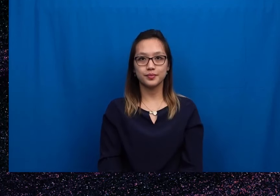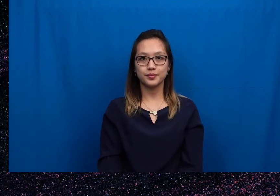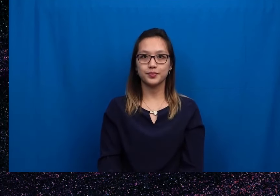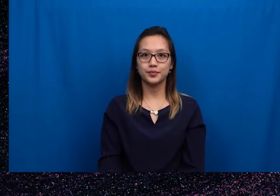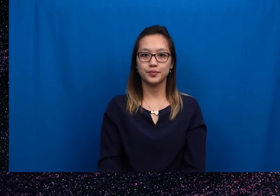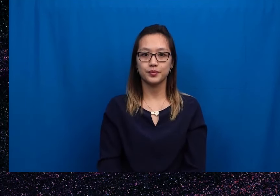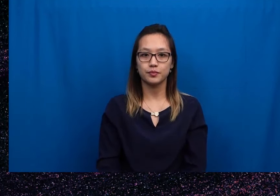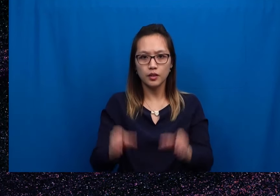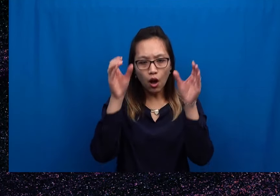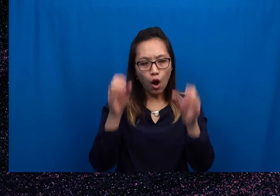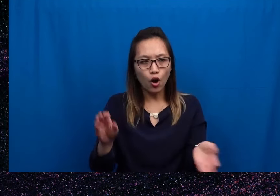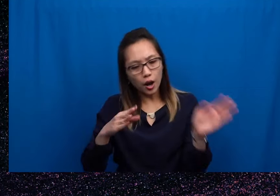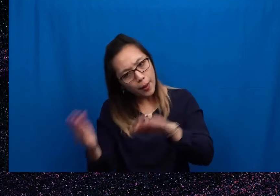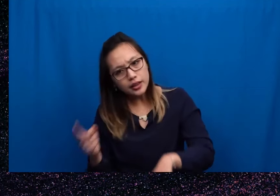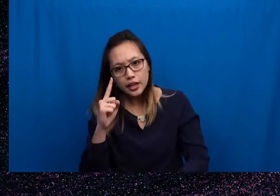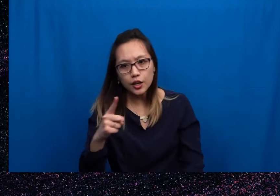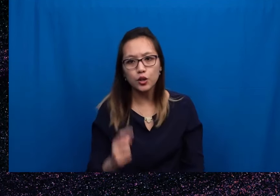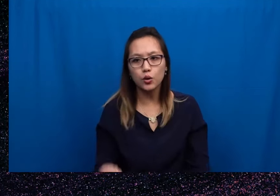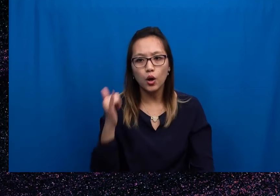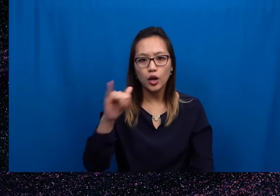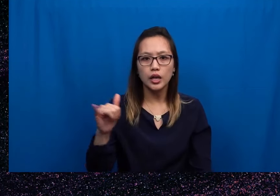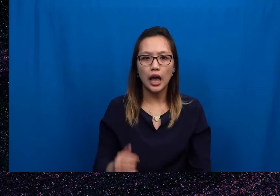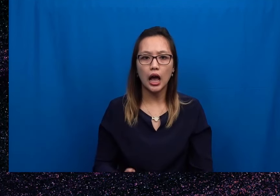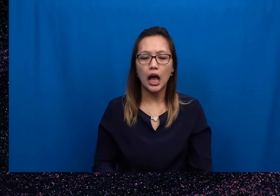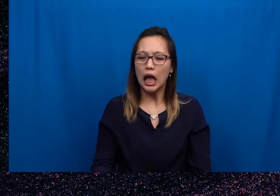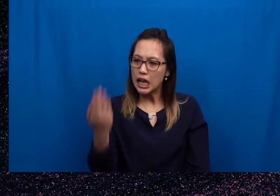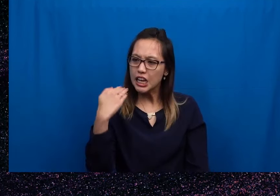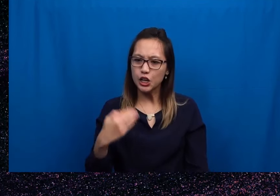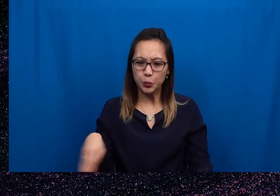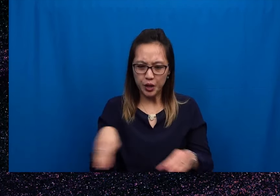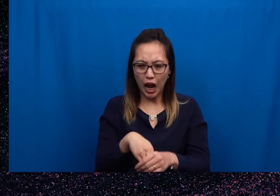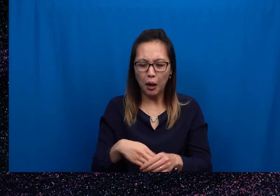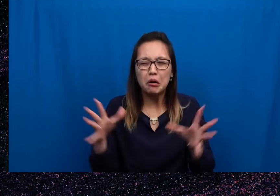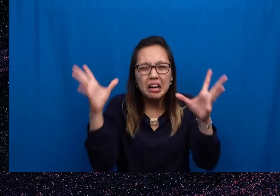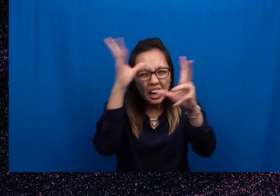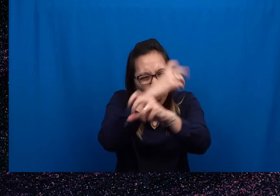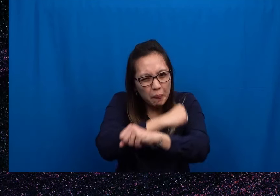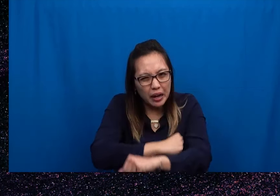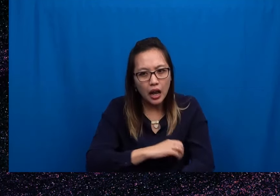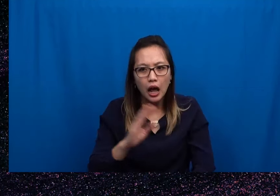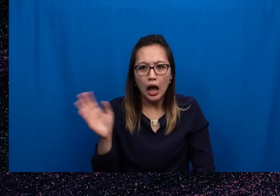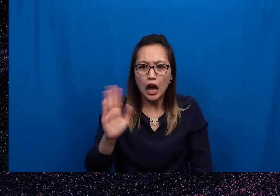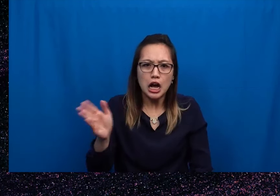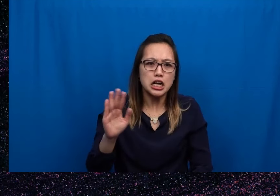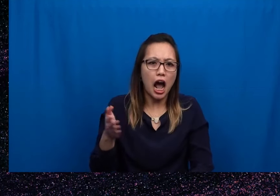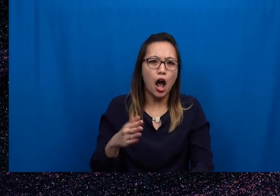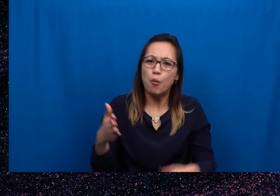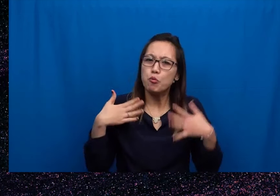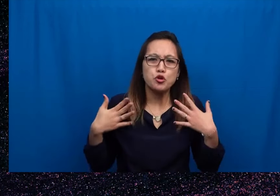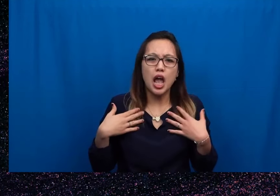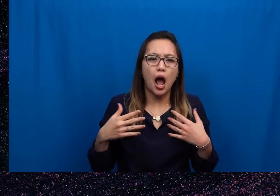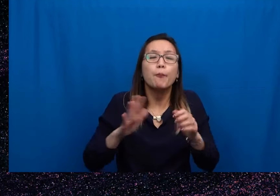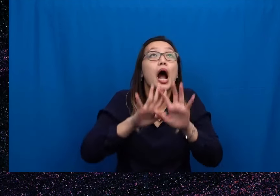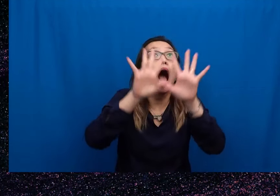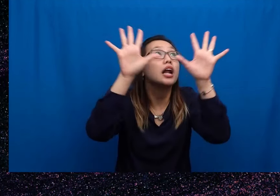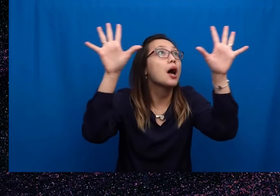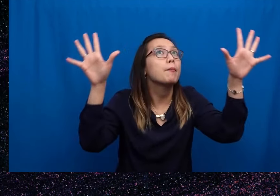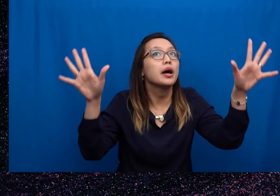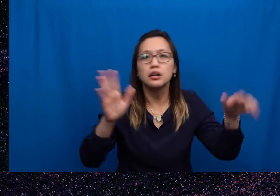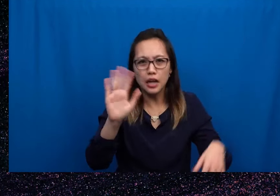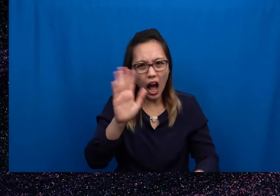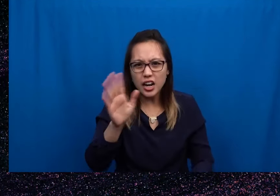Orang mati itu adalah orang yang hidup di dalam kegelapan. Tidak ada pengharapan. Pengharapan itu adalah kekuatan dalam kehidupan